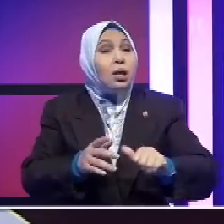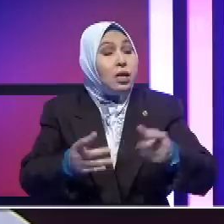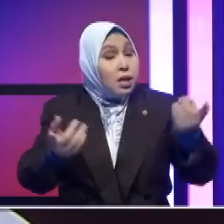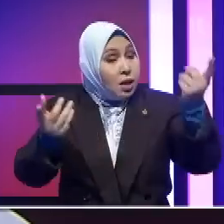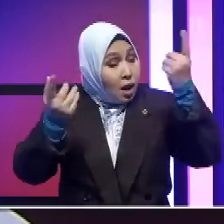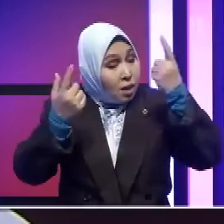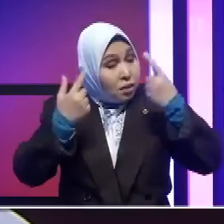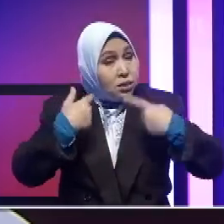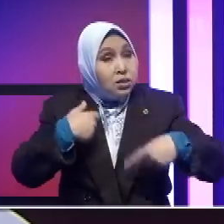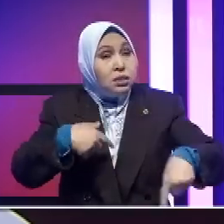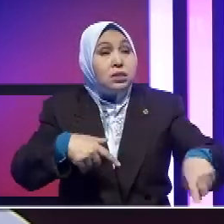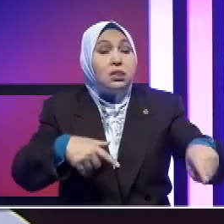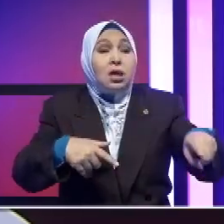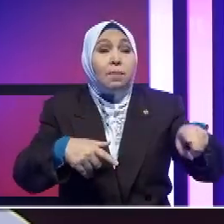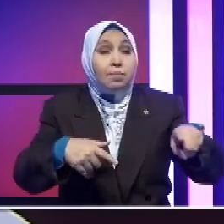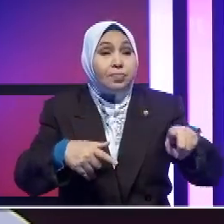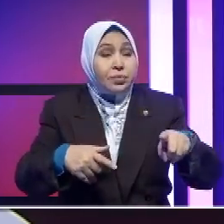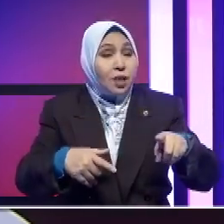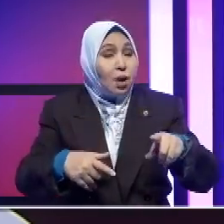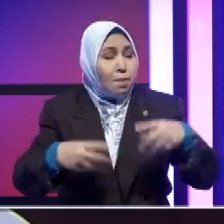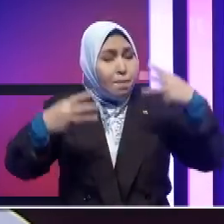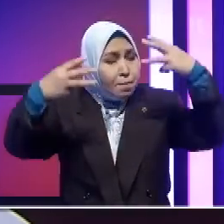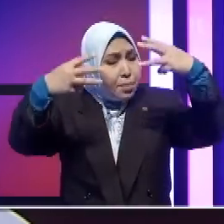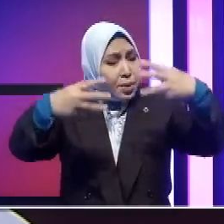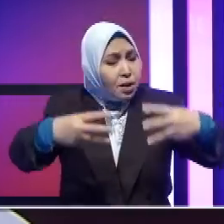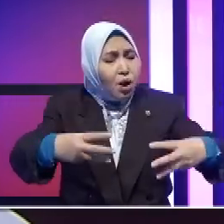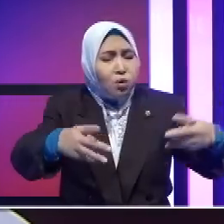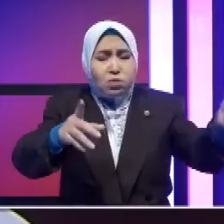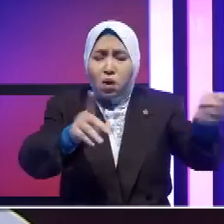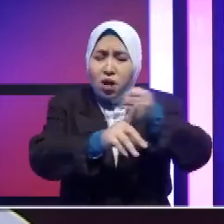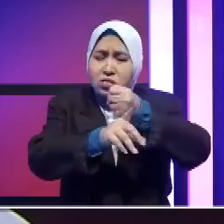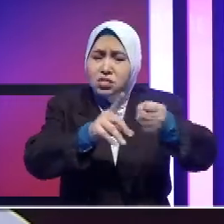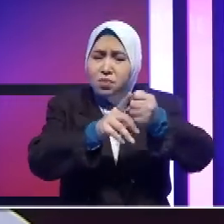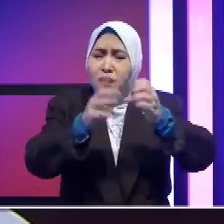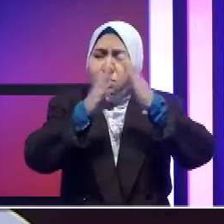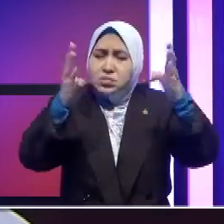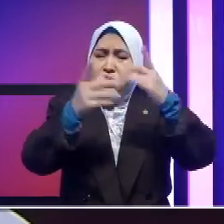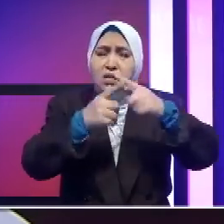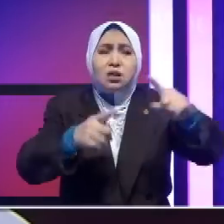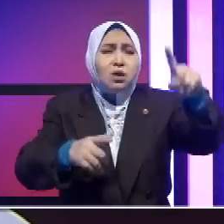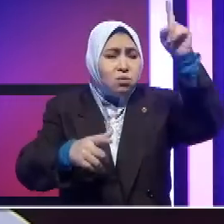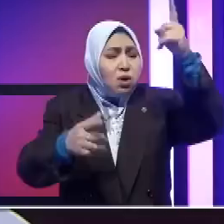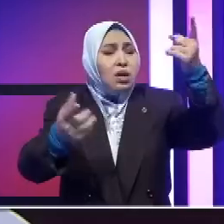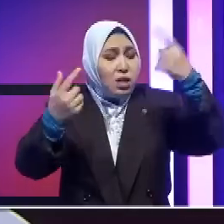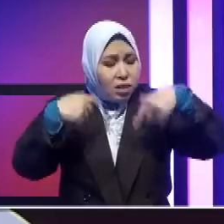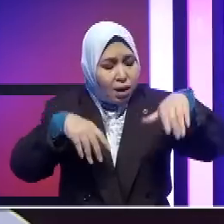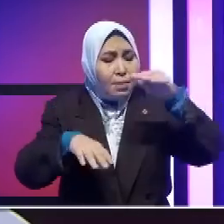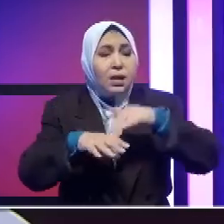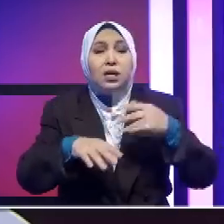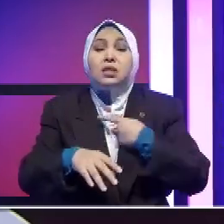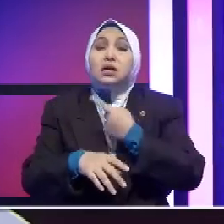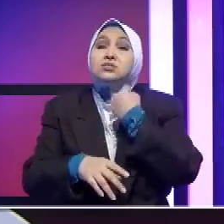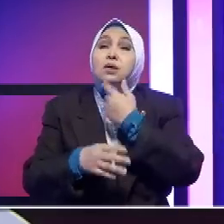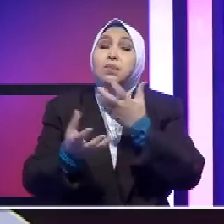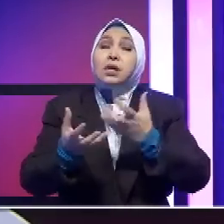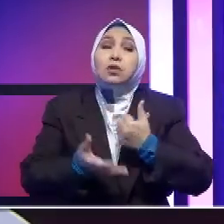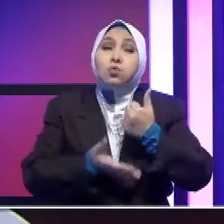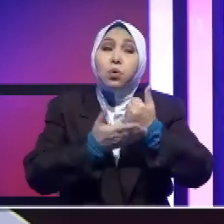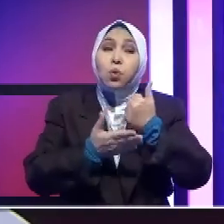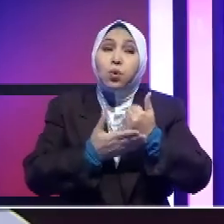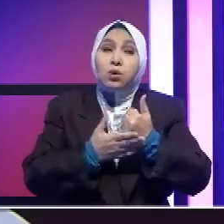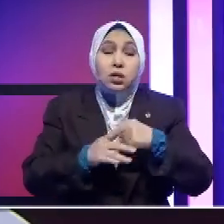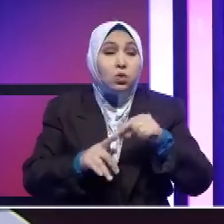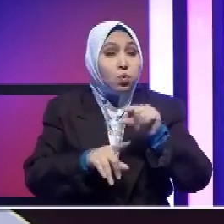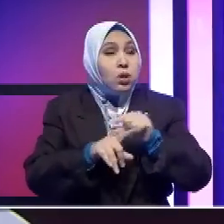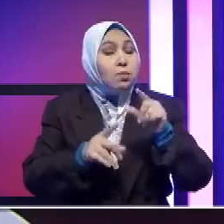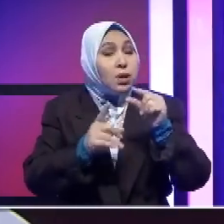datang baks, Ustaz, ya, perang ataupun azab yang amat besar daripada Allah datang kepada kita ni, siapa nak tolong? Dia guna perkataan